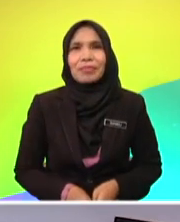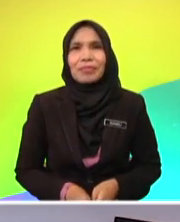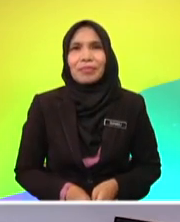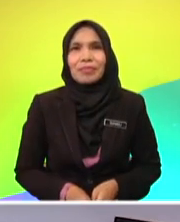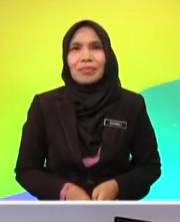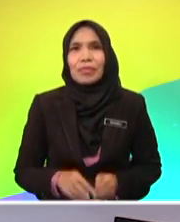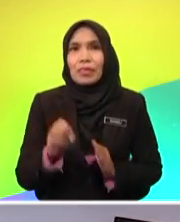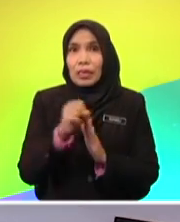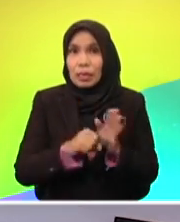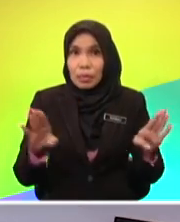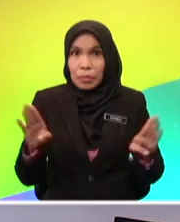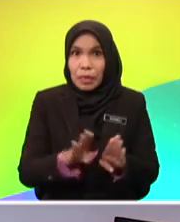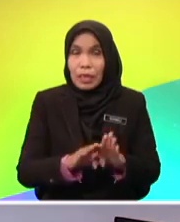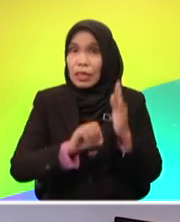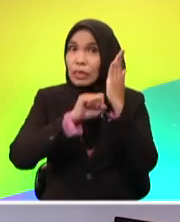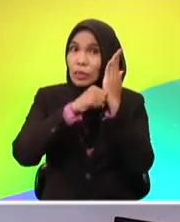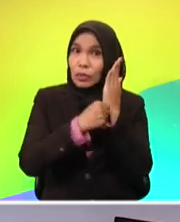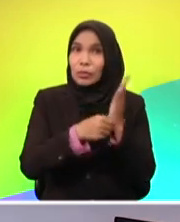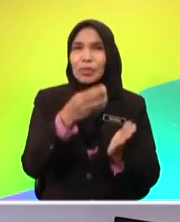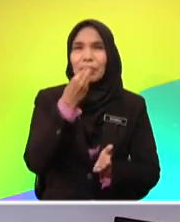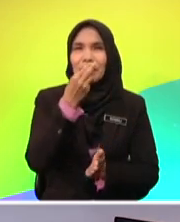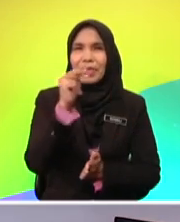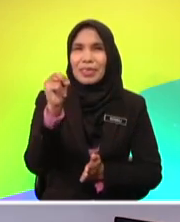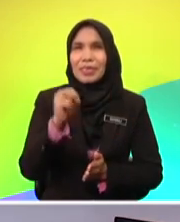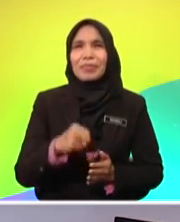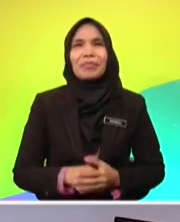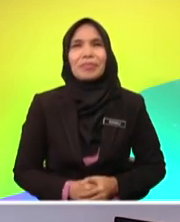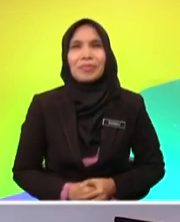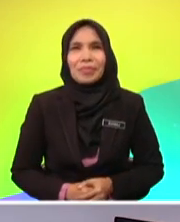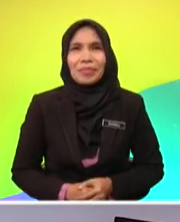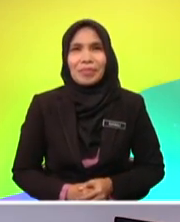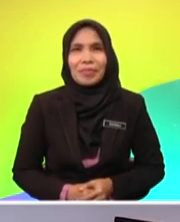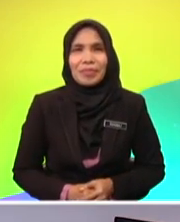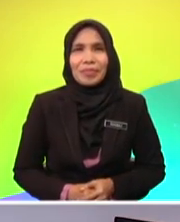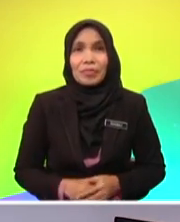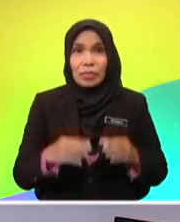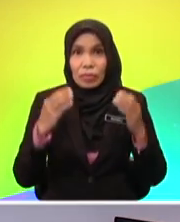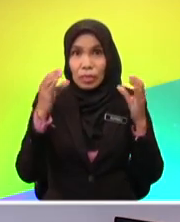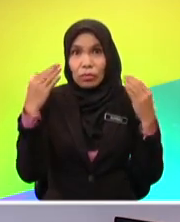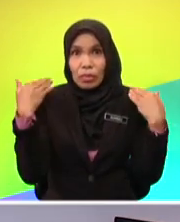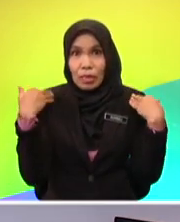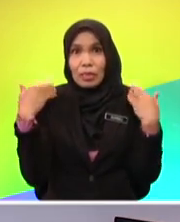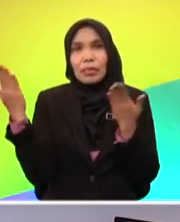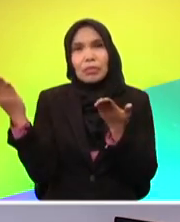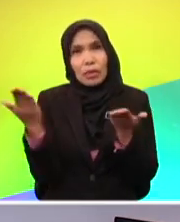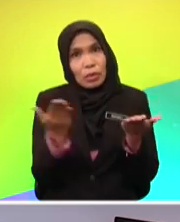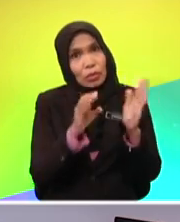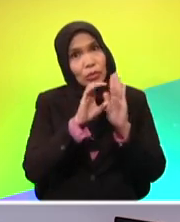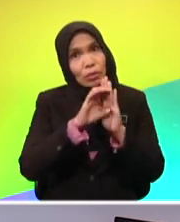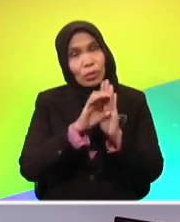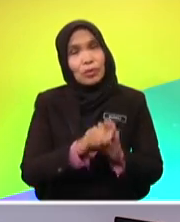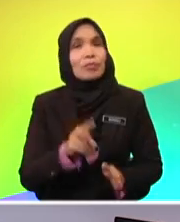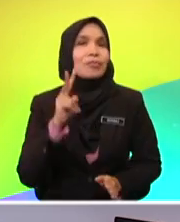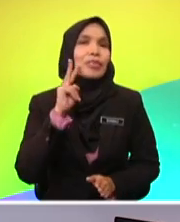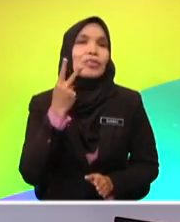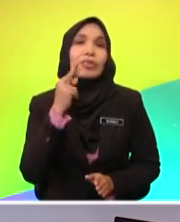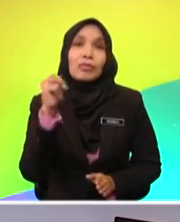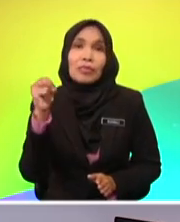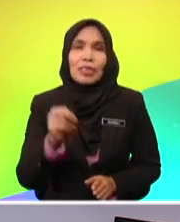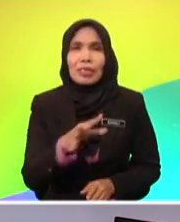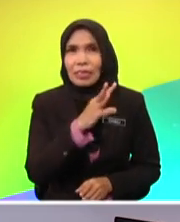sebagai sumber makanan. Okey, kalau anak-anak tengok dekat sini, cikgu ada bawa contoh beberapa jenis sayur-sayuran dan